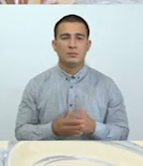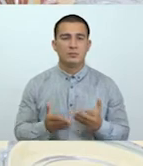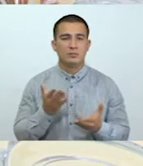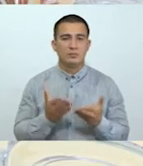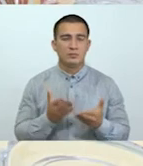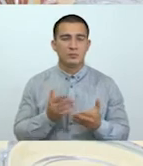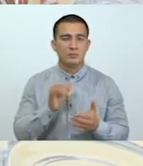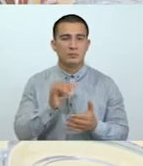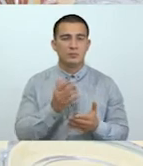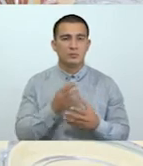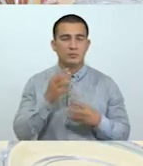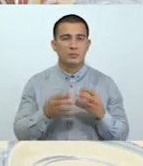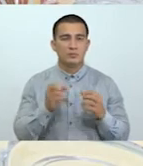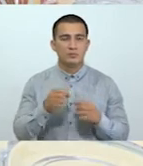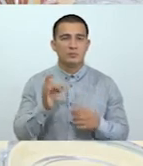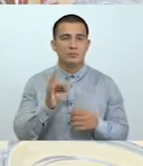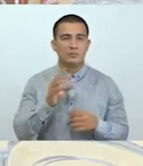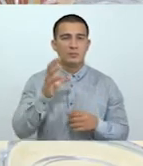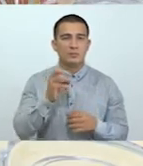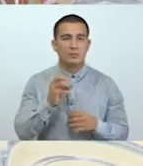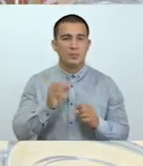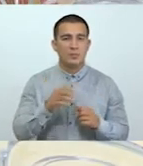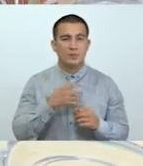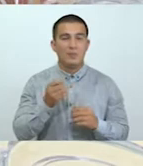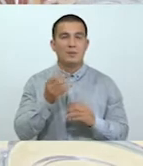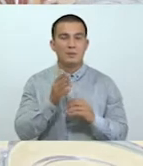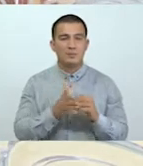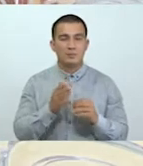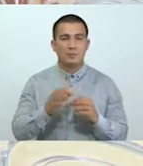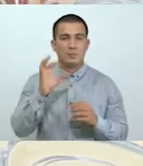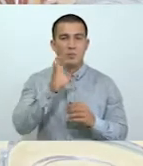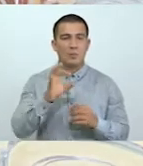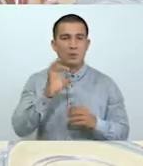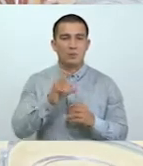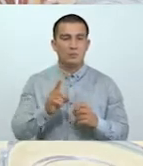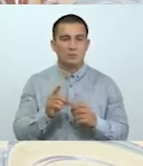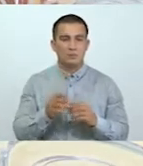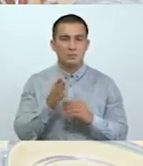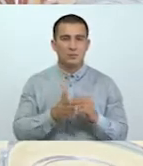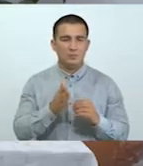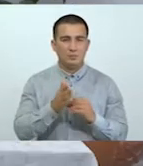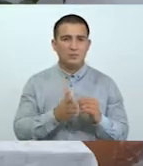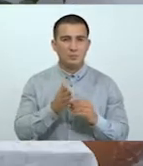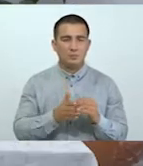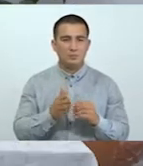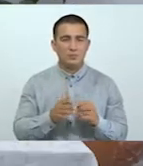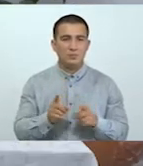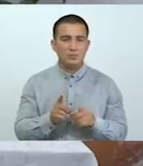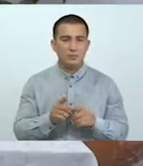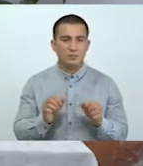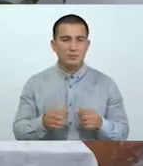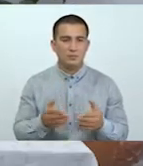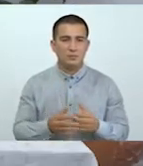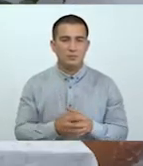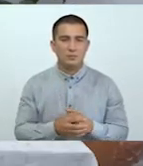Agar pomidoringiz maydaroq bo'lsa, kichikroq bo'lsa, dumaloq shaklda parrak to'g'rasangiz bo'ladi.